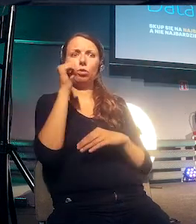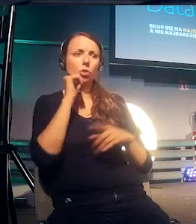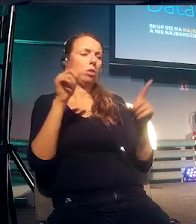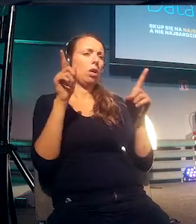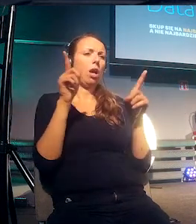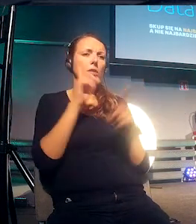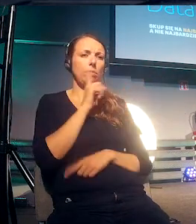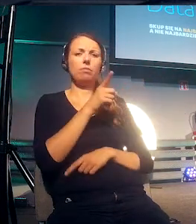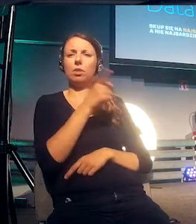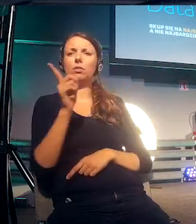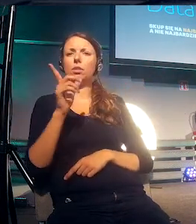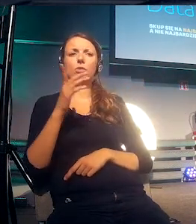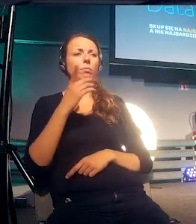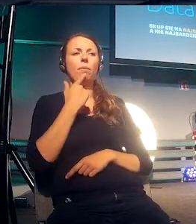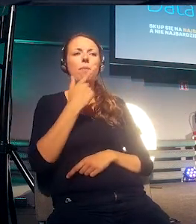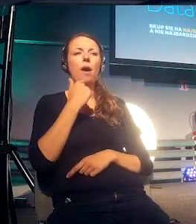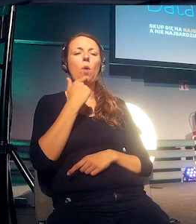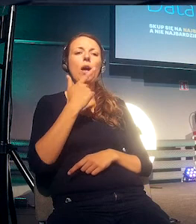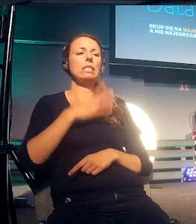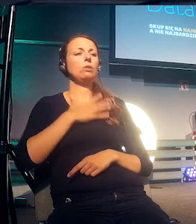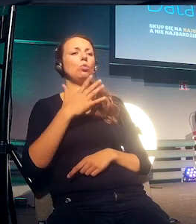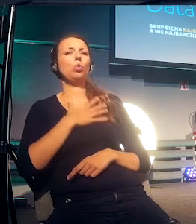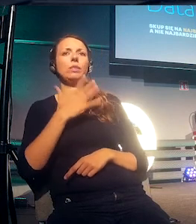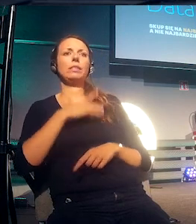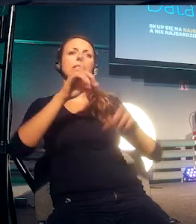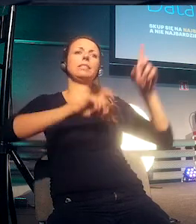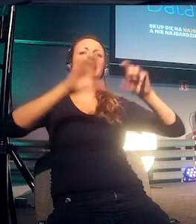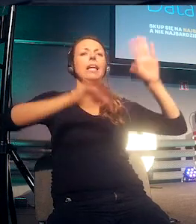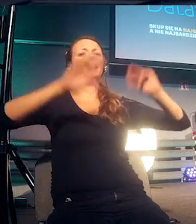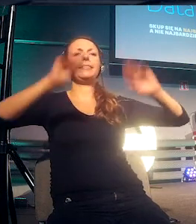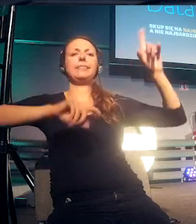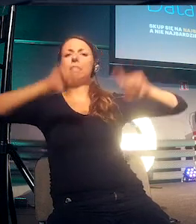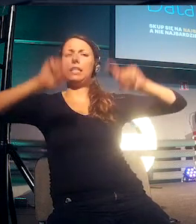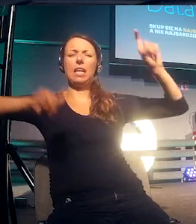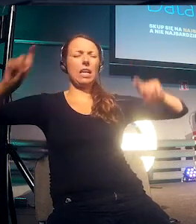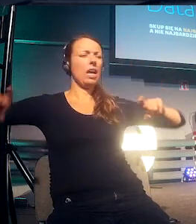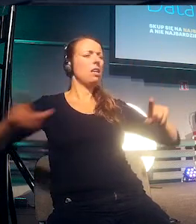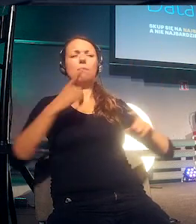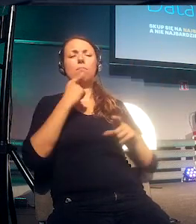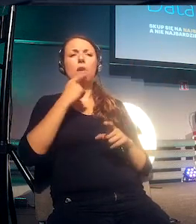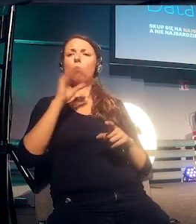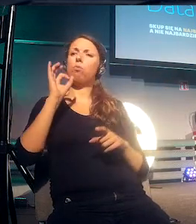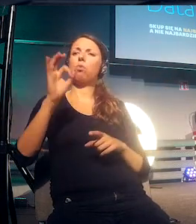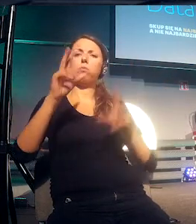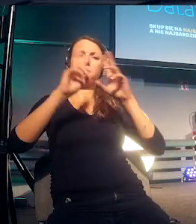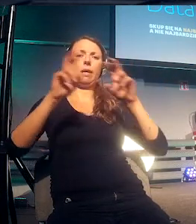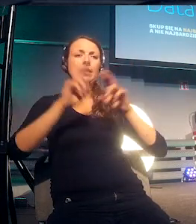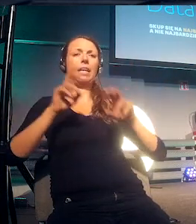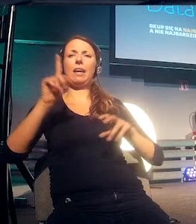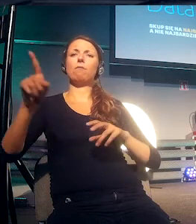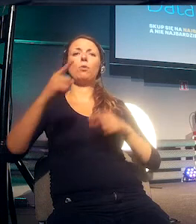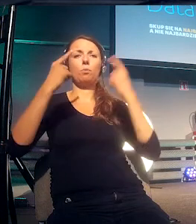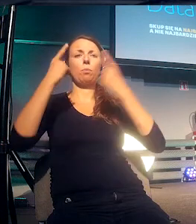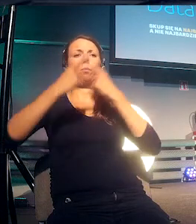niską intuicję statystyczną. Znaczy ich sądy na temat wyników badań w bardzo małym stopniu pokrywały się